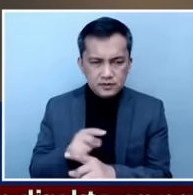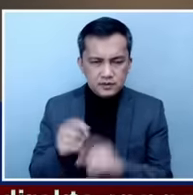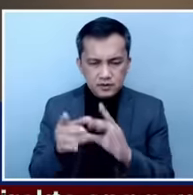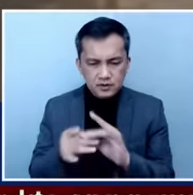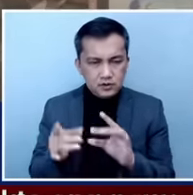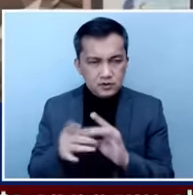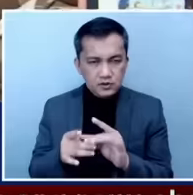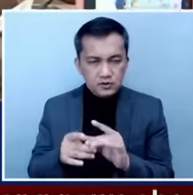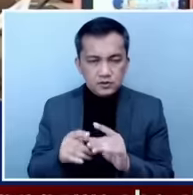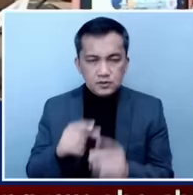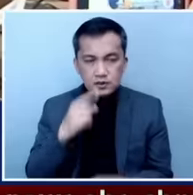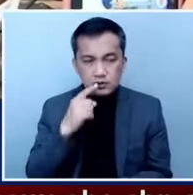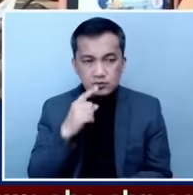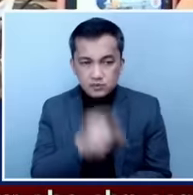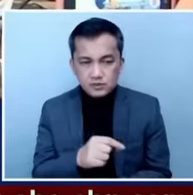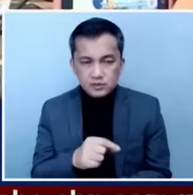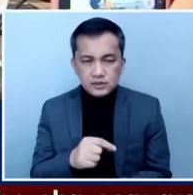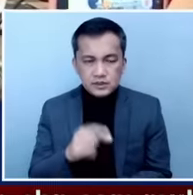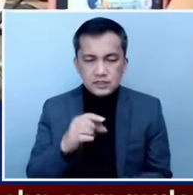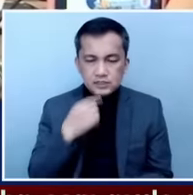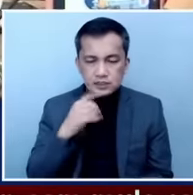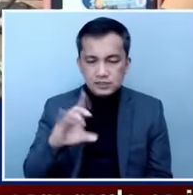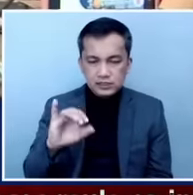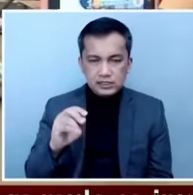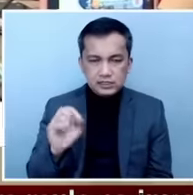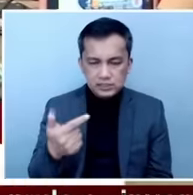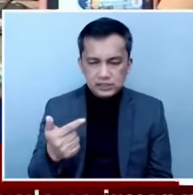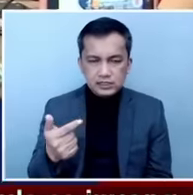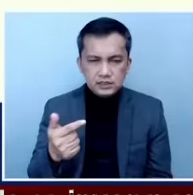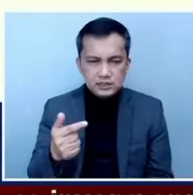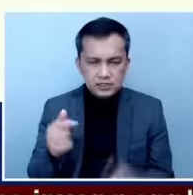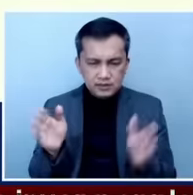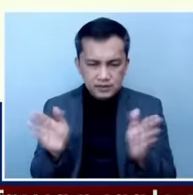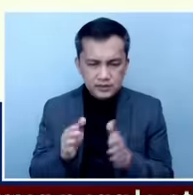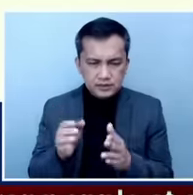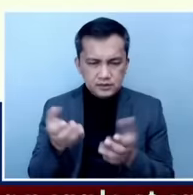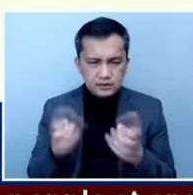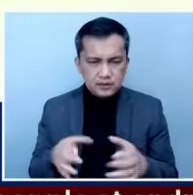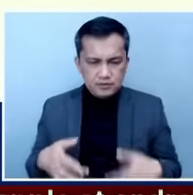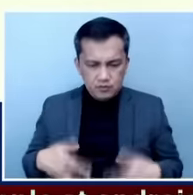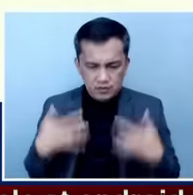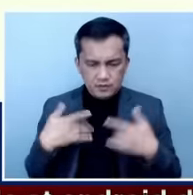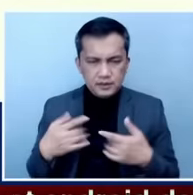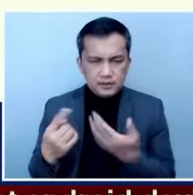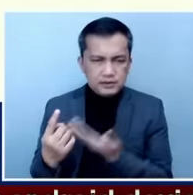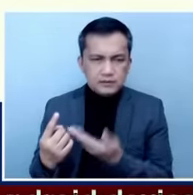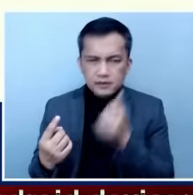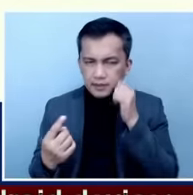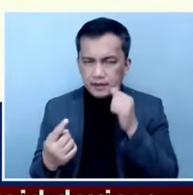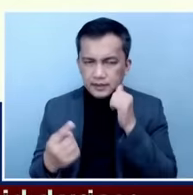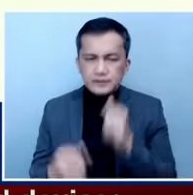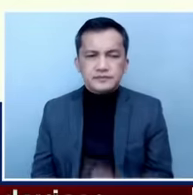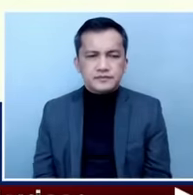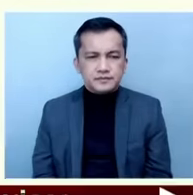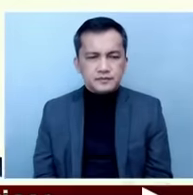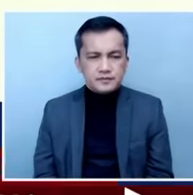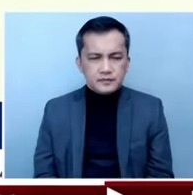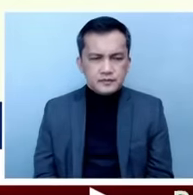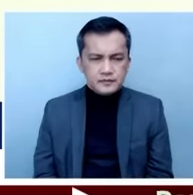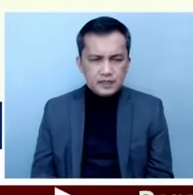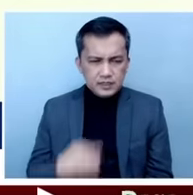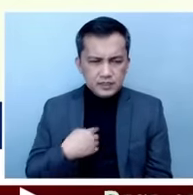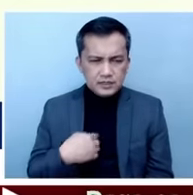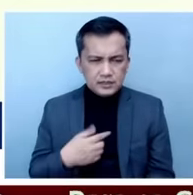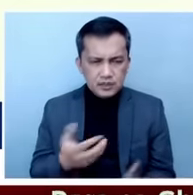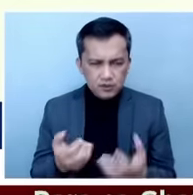mga testigo, ayon sa CIDG, maliit na ang tsansang buhay pa ang dalaga. Again, I'd like to reiterate